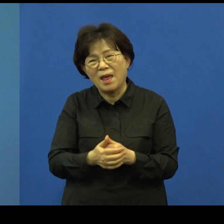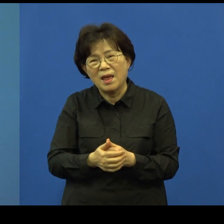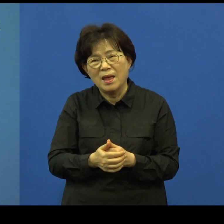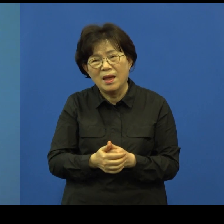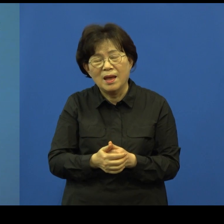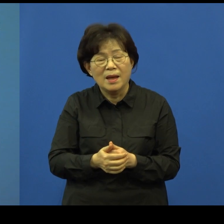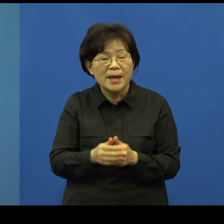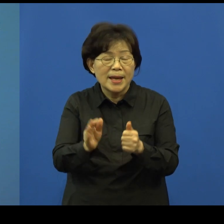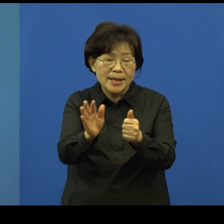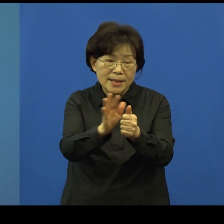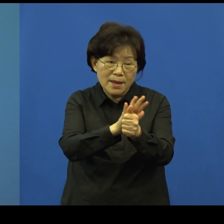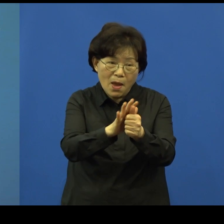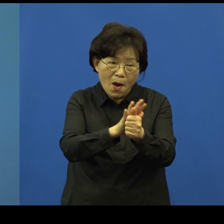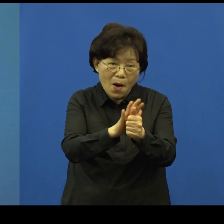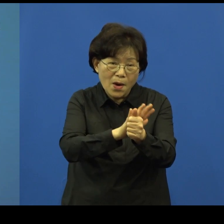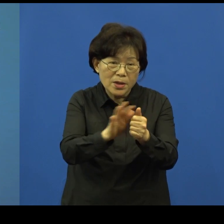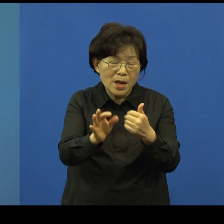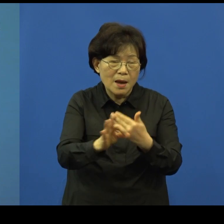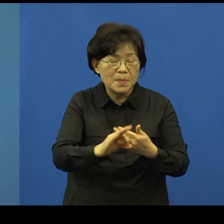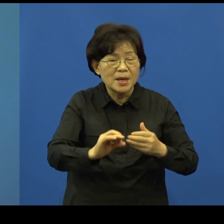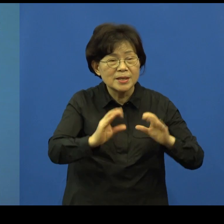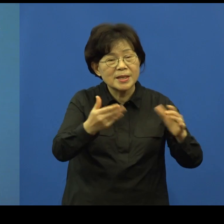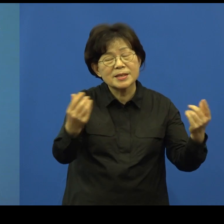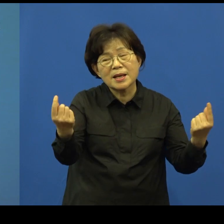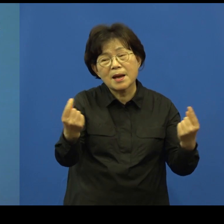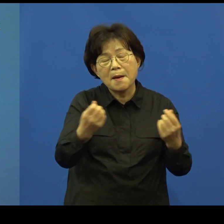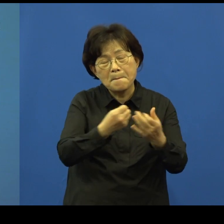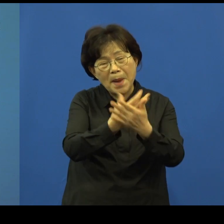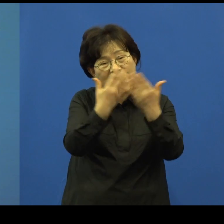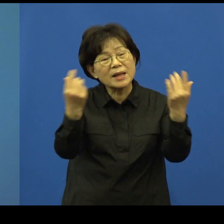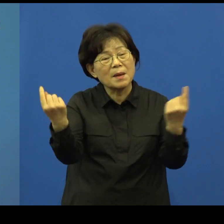여러분, 격려를 하면 세상을 바꾸는 것입니다.